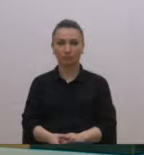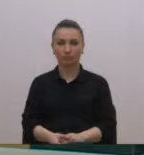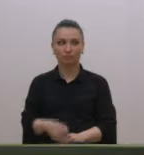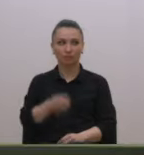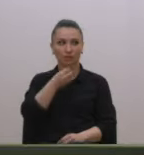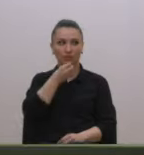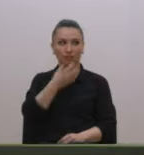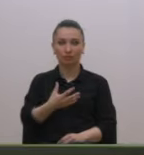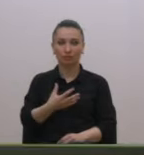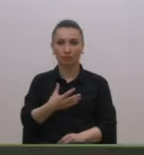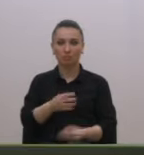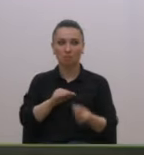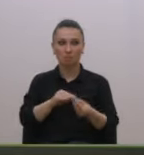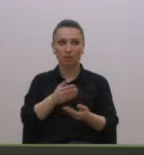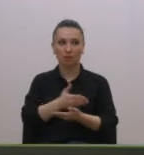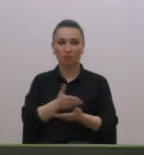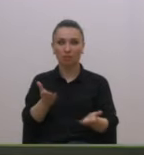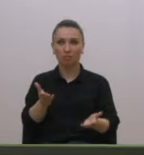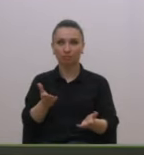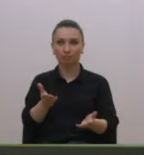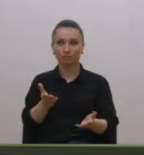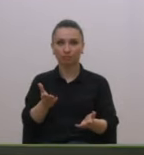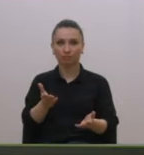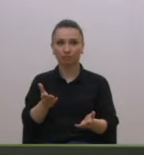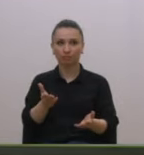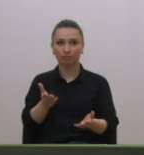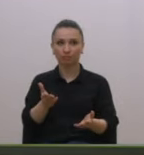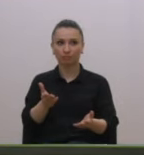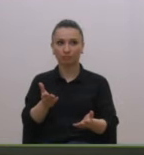კარგით, მეგობრებო.